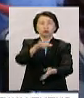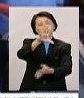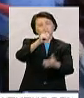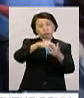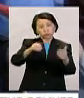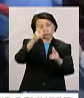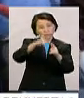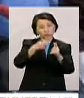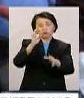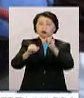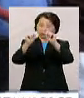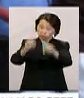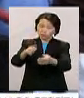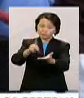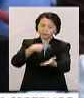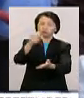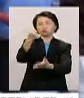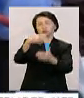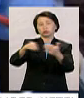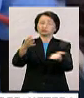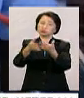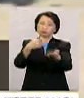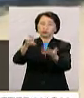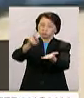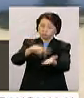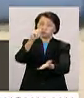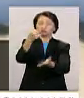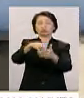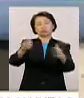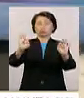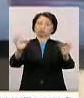RM50 sebulan, bayar RM50 sebulan. Boleh bayar RM10 sebulan, bayar RM10 sebulan.